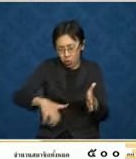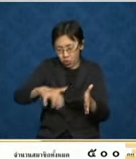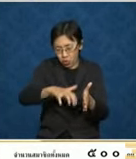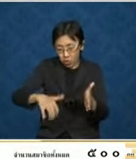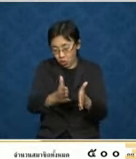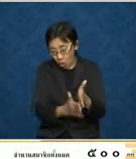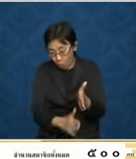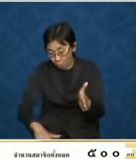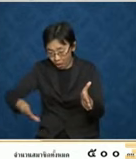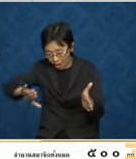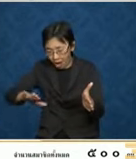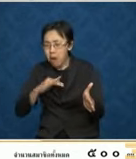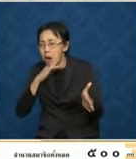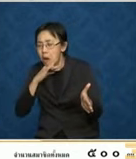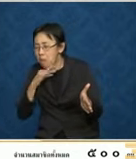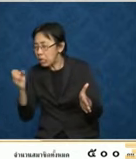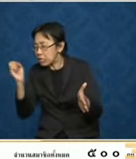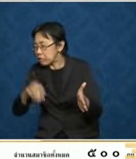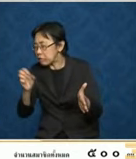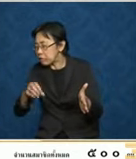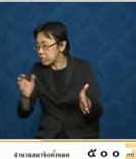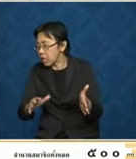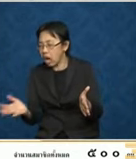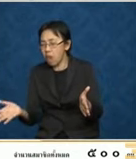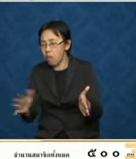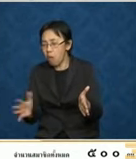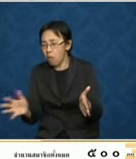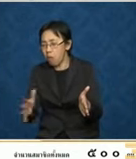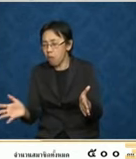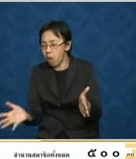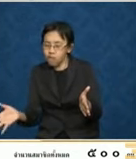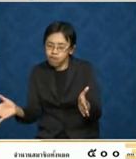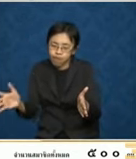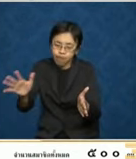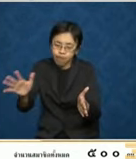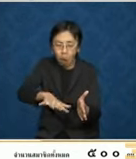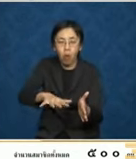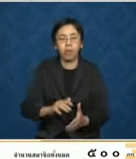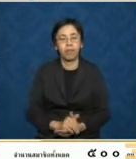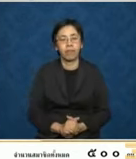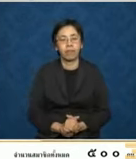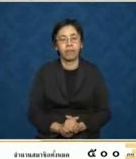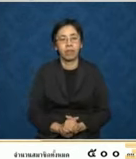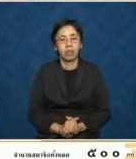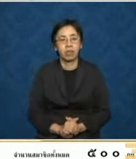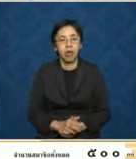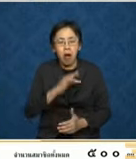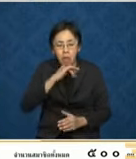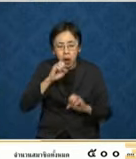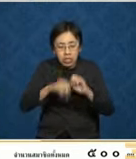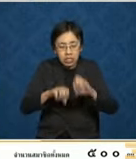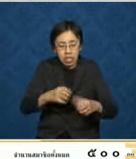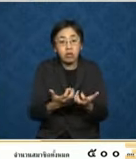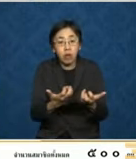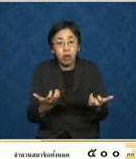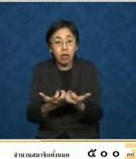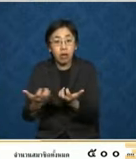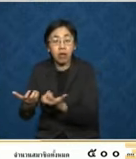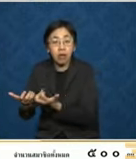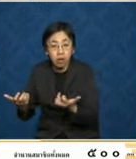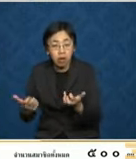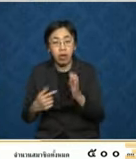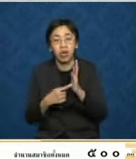การฝังกบปุ๊บก็ไปการมีการกองเก็บปัญหามันก็มาหลายเรื่องครับอย่างเช่นเรื่องของการคัดแยกขยะเมื่อสักครู่นี้เพื่อนส